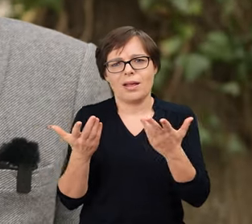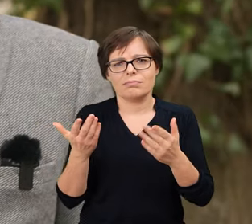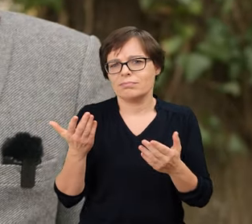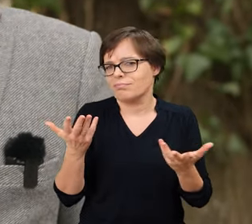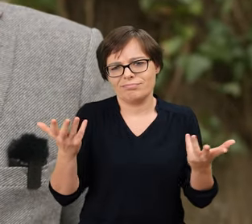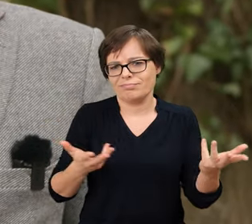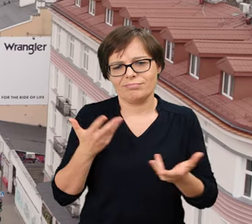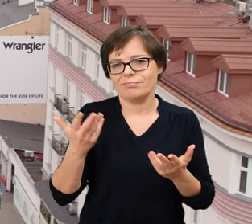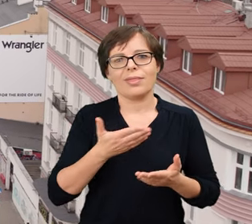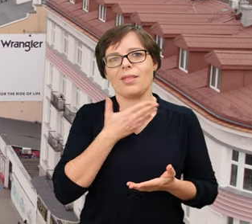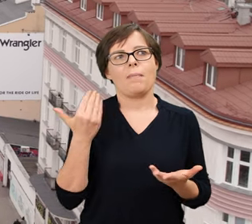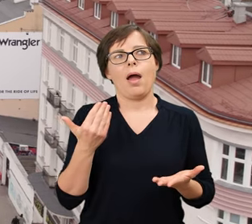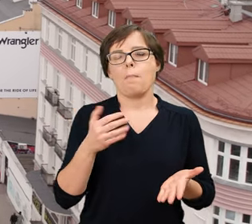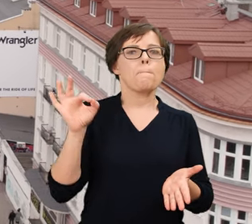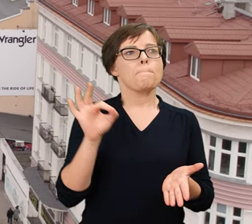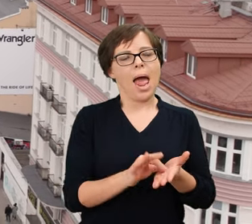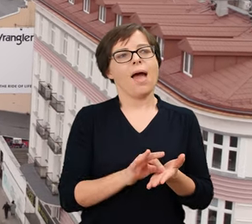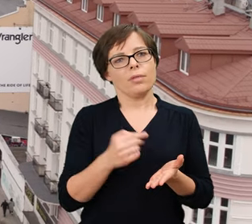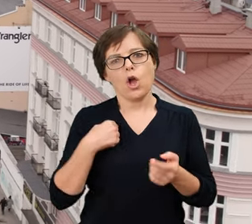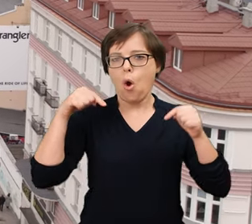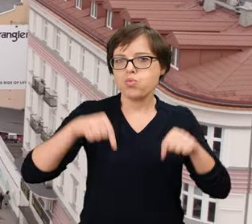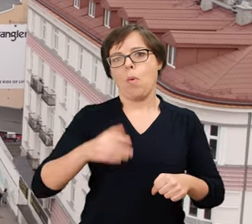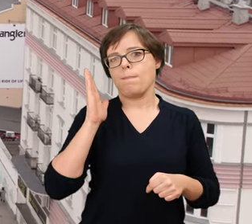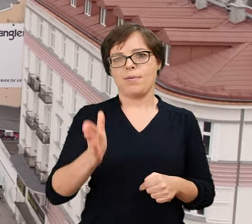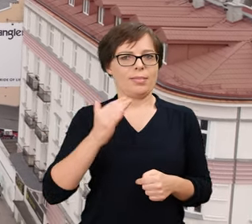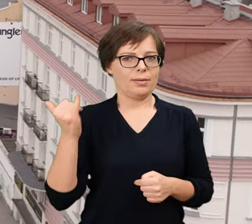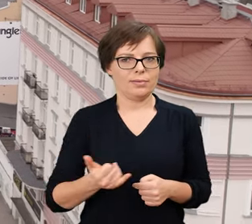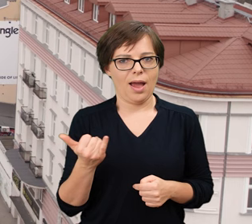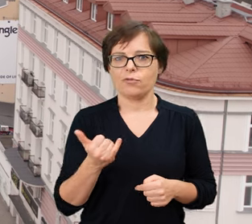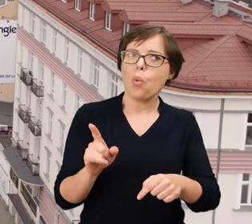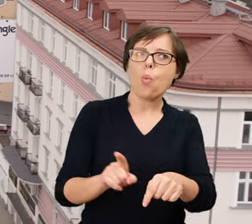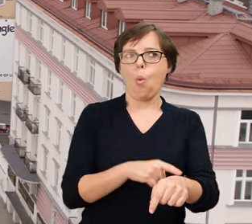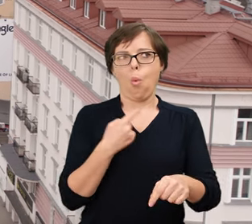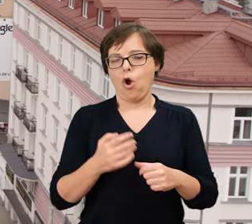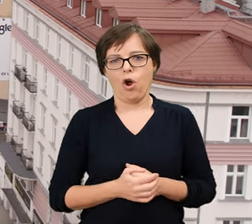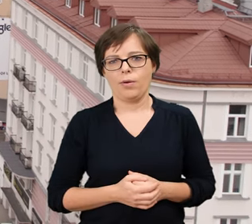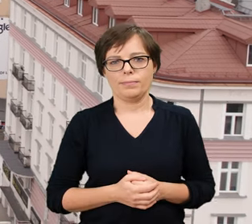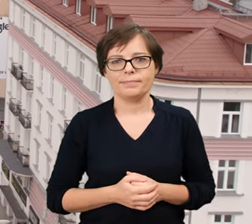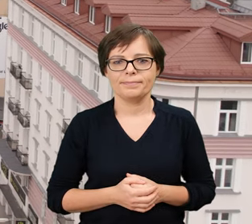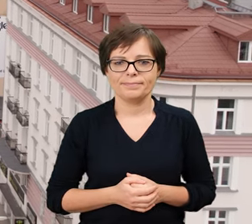pewnym tego, że gdzieś się zostanie dłużej.